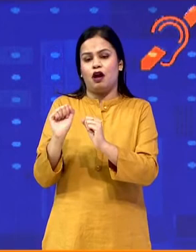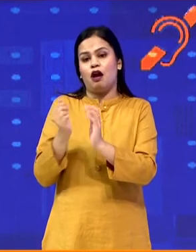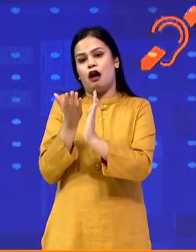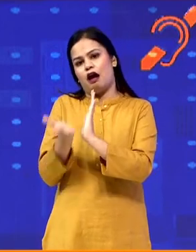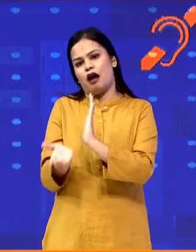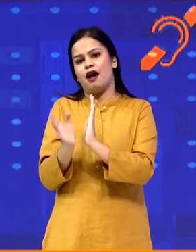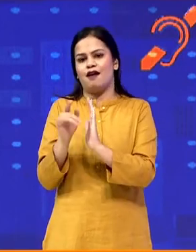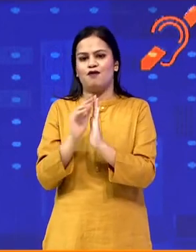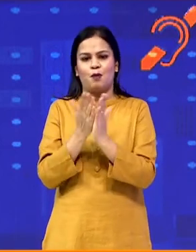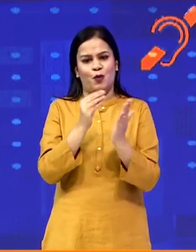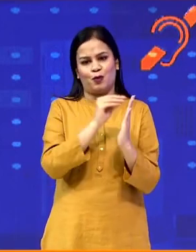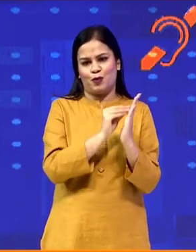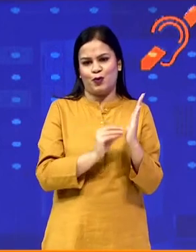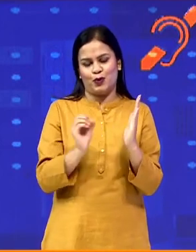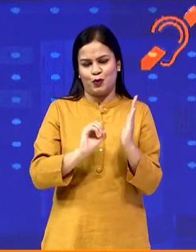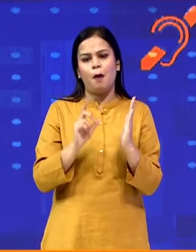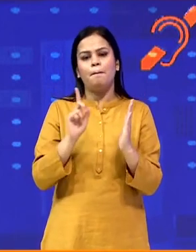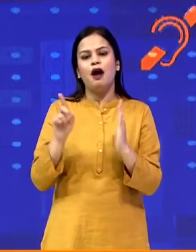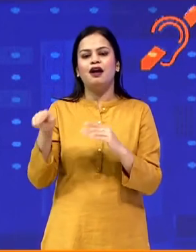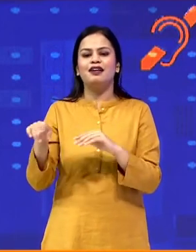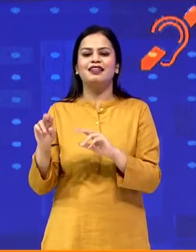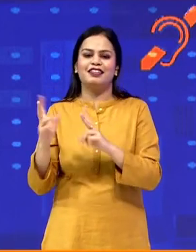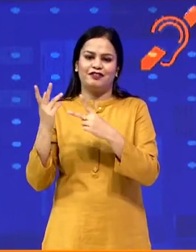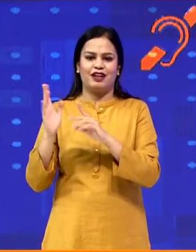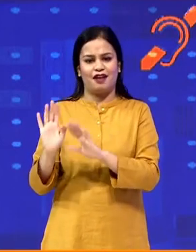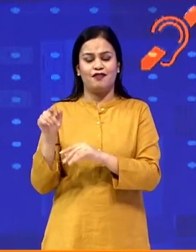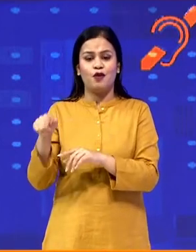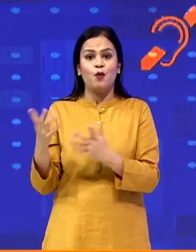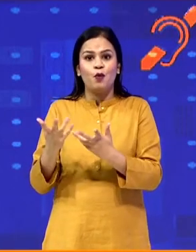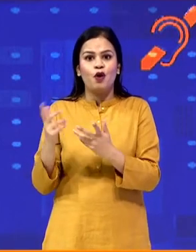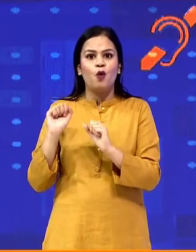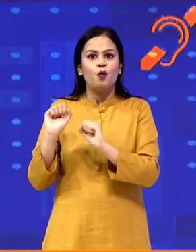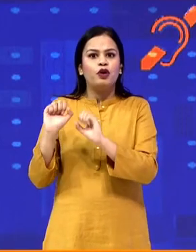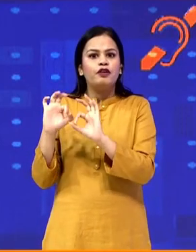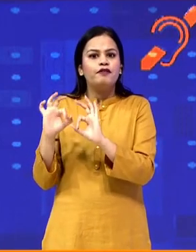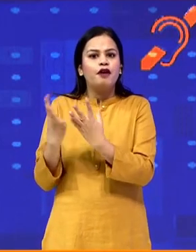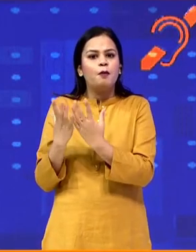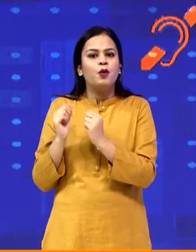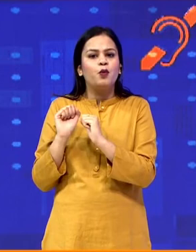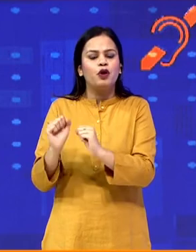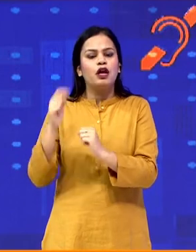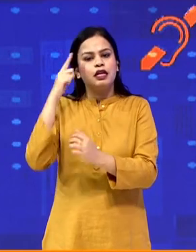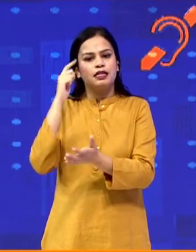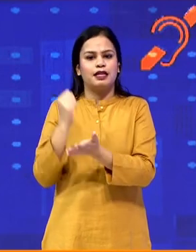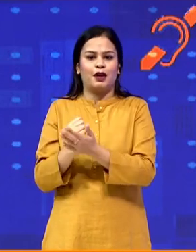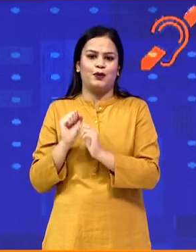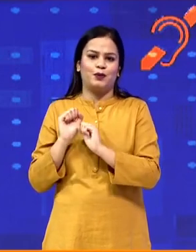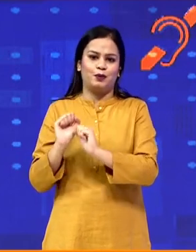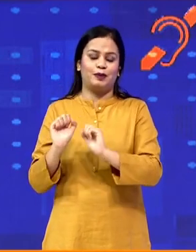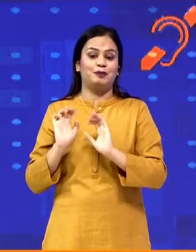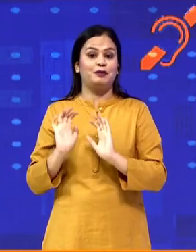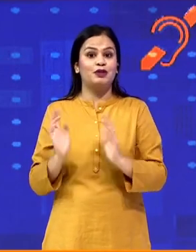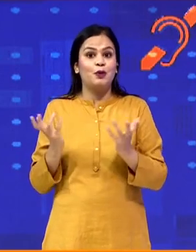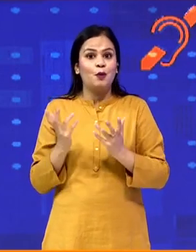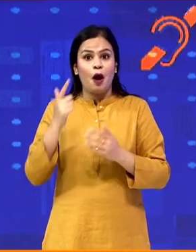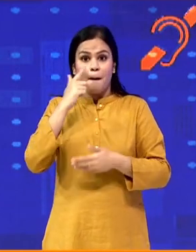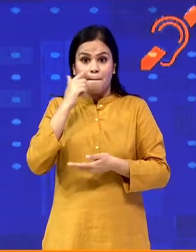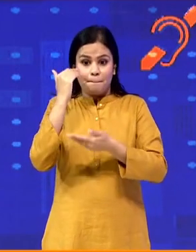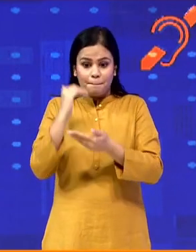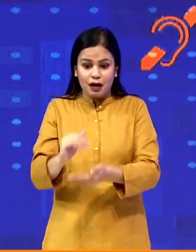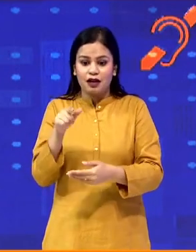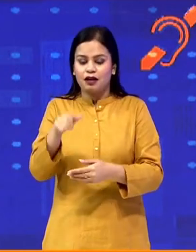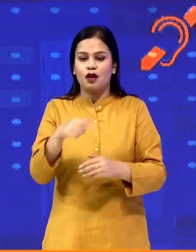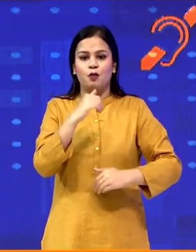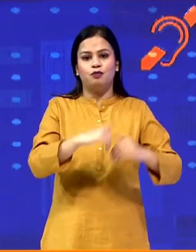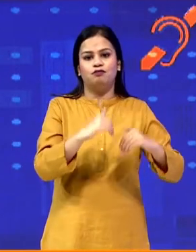नहीं देखा है की वो फैमिली का ही फैसला था की बेटी को नहीं